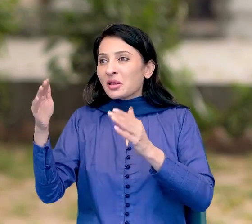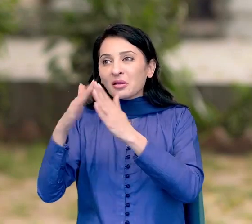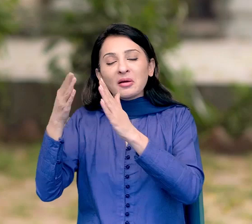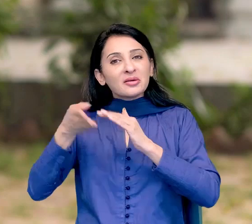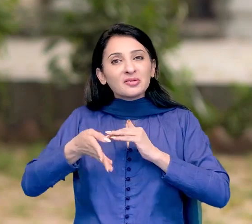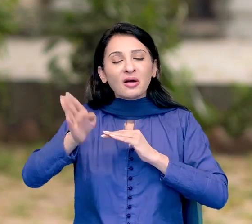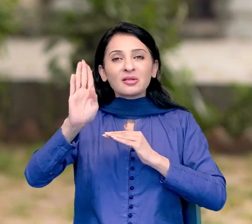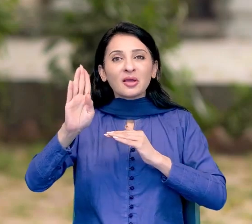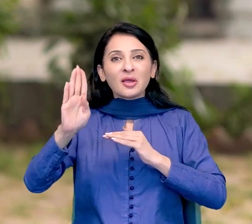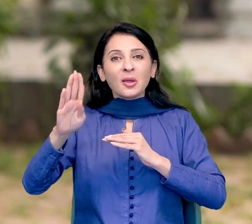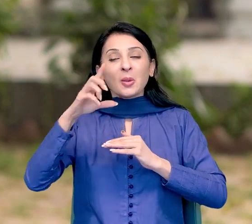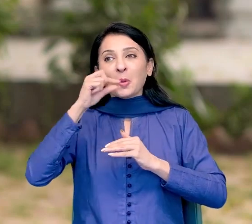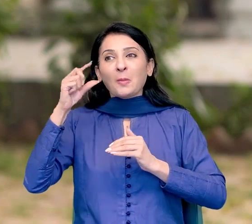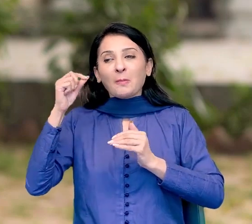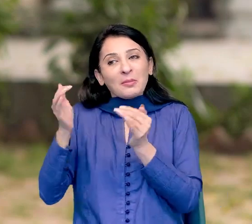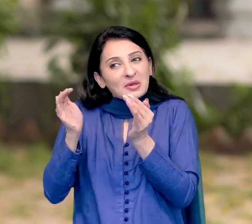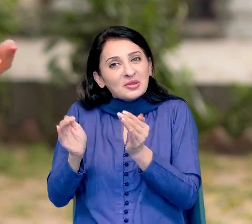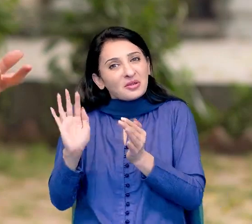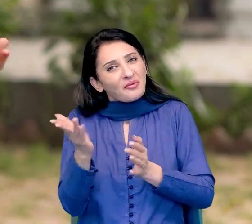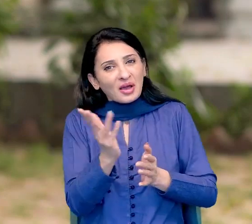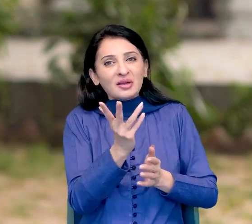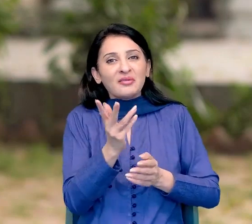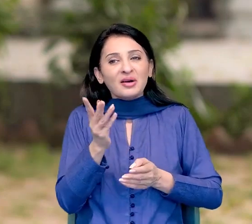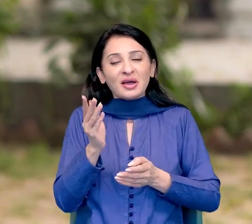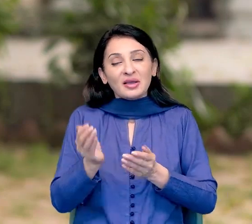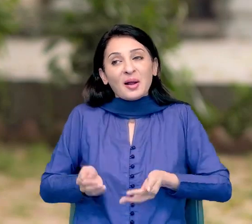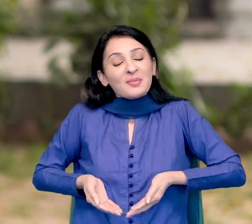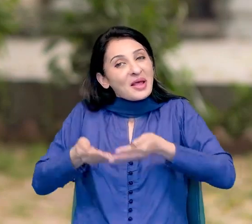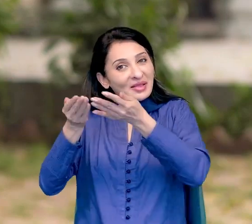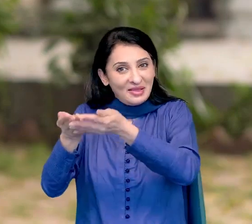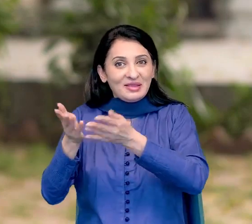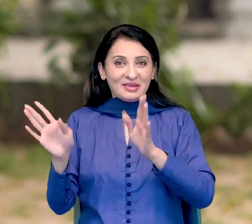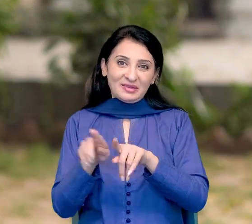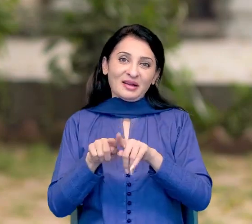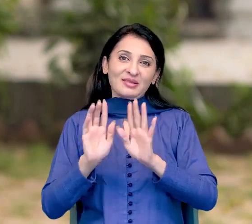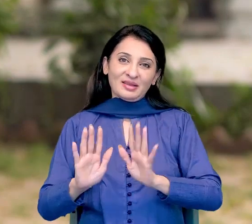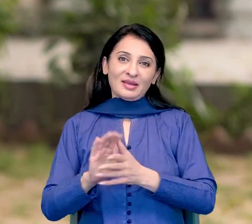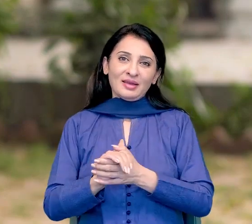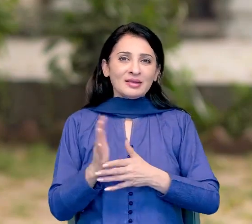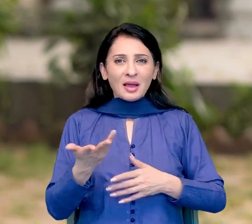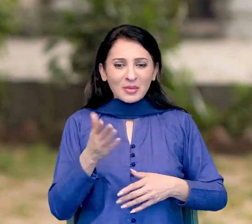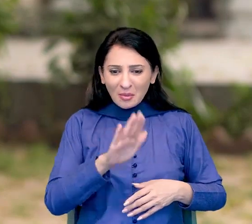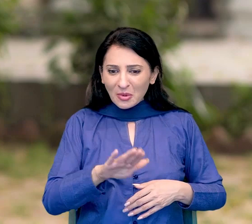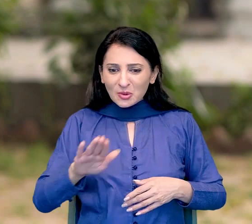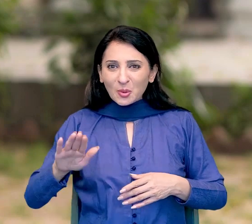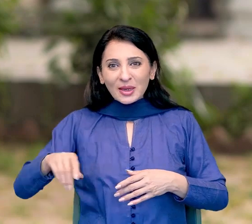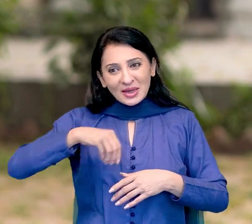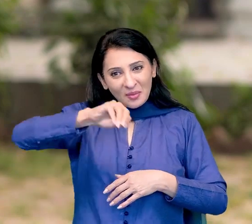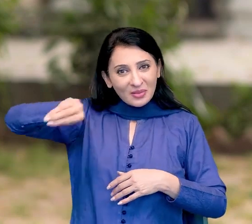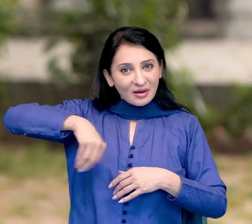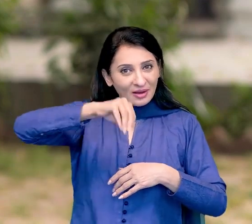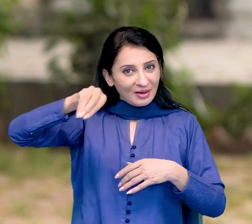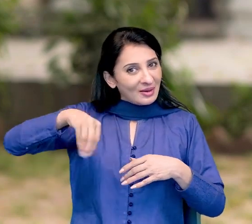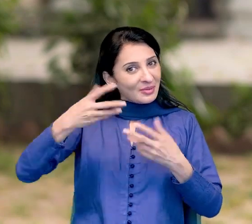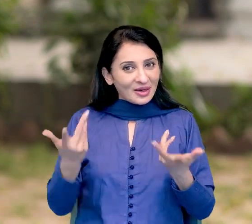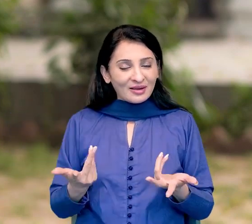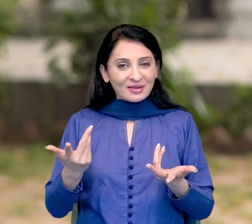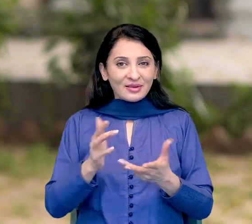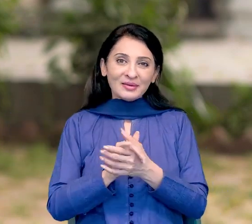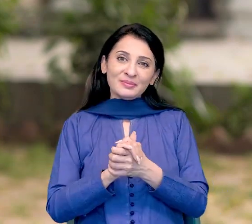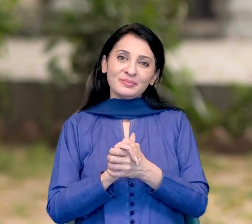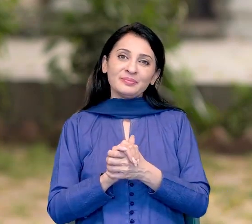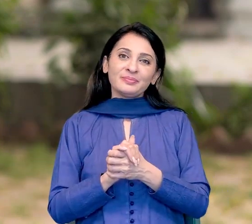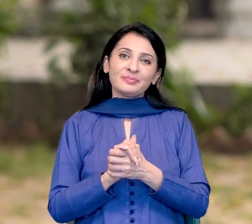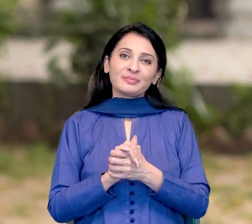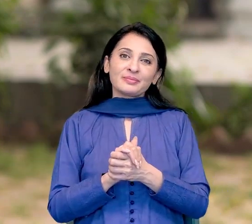جاتے ہیں, میٹھا لے کے جاتے ہیں, ہم کسی کے ساتھ بیٹھتے ہیں, we eat with them to show کہ ہم ان کے ساتھ اٹیچڈ ہیں. اپنے بچوں کے لیے کھانا بناتے